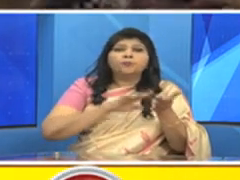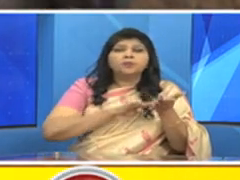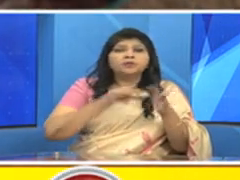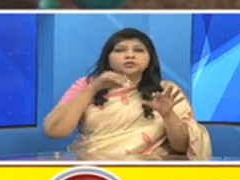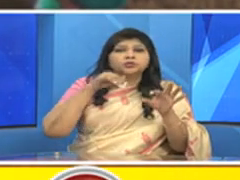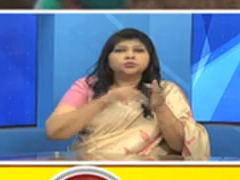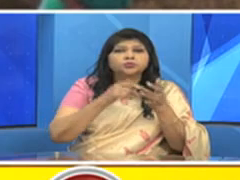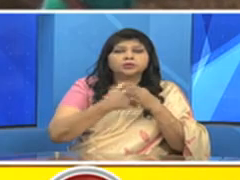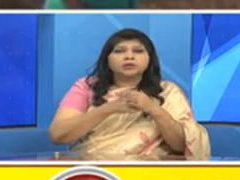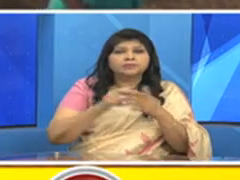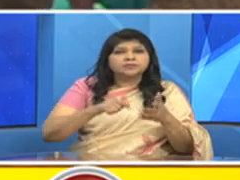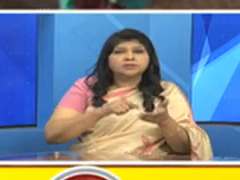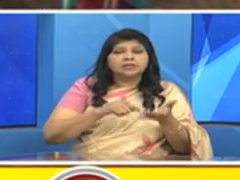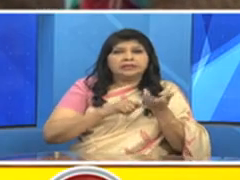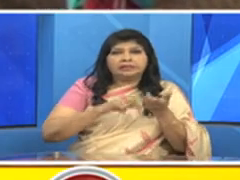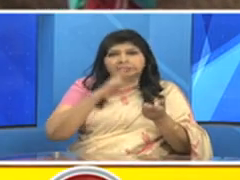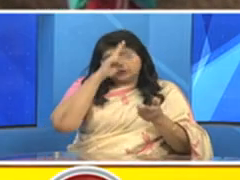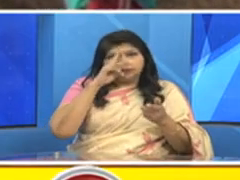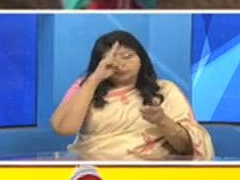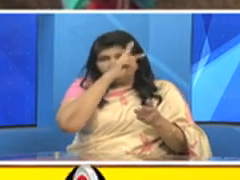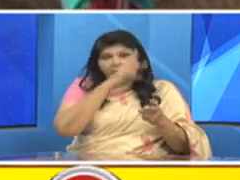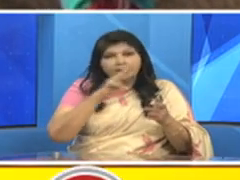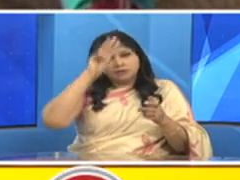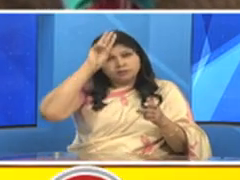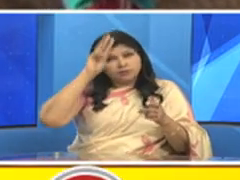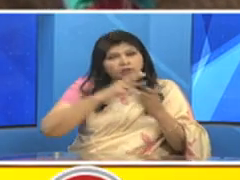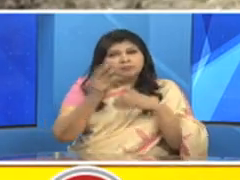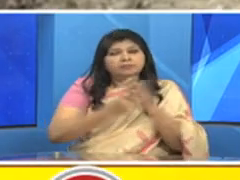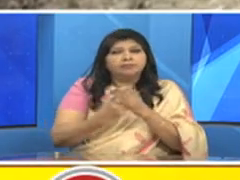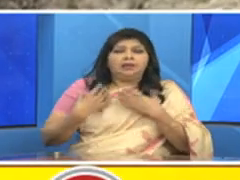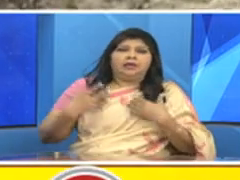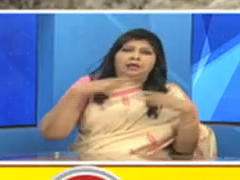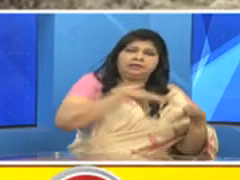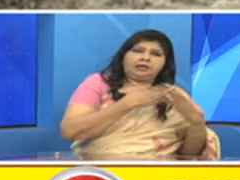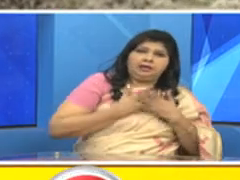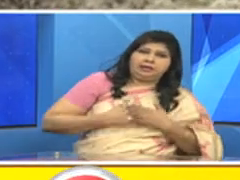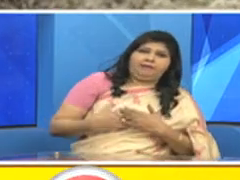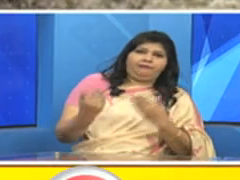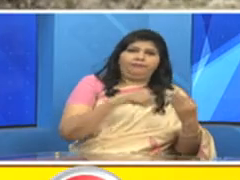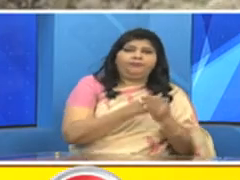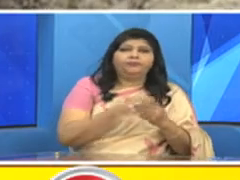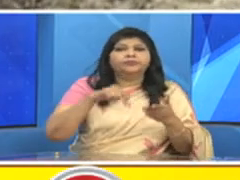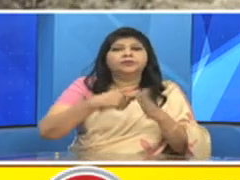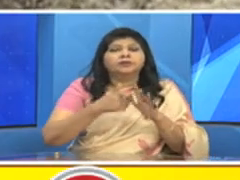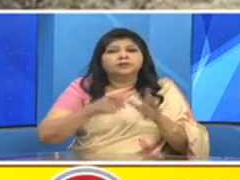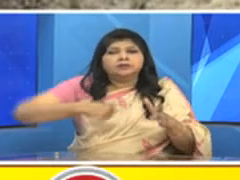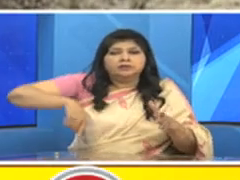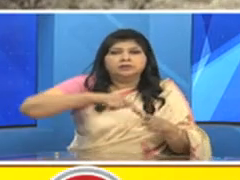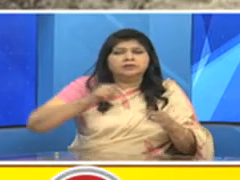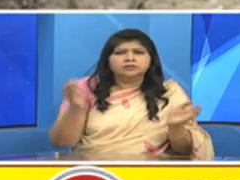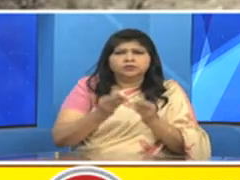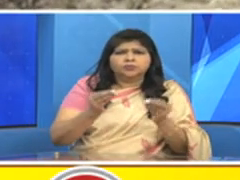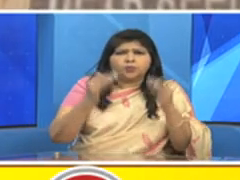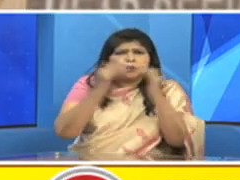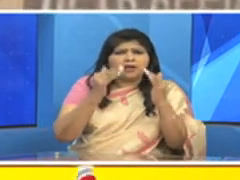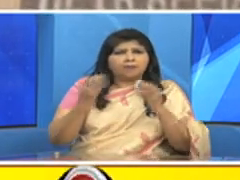करके त्रिपुरा में शरण लेनी पड़ी थी। इन शरणार्थियों को नॉर्थ त्रिपुरा के कंचनपुर स्थित अस्थायी